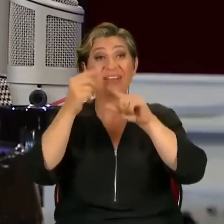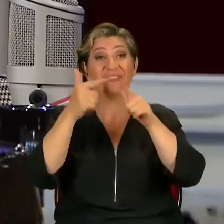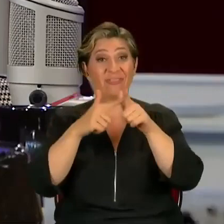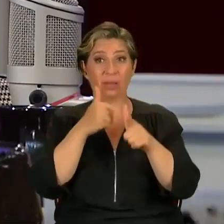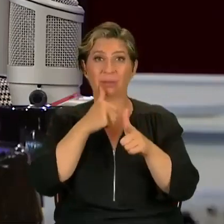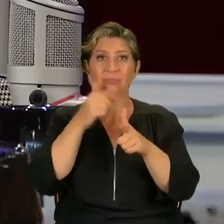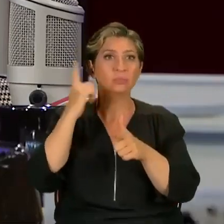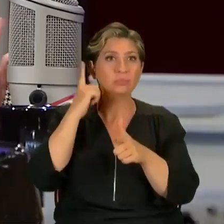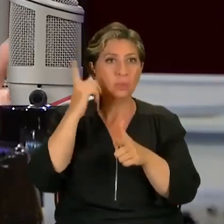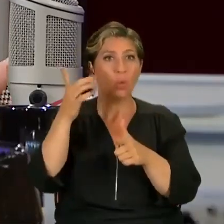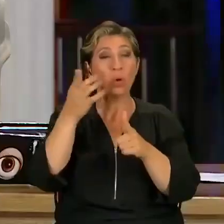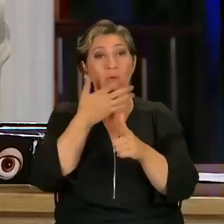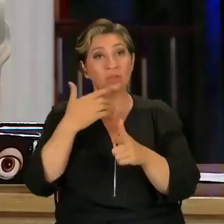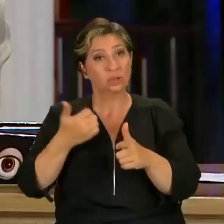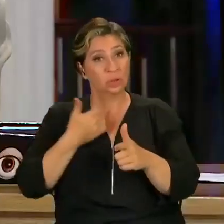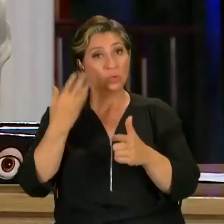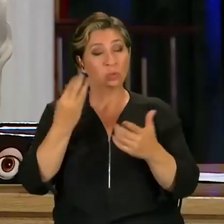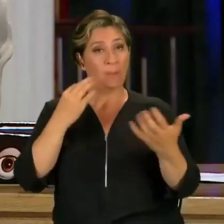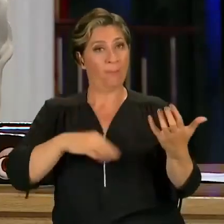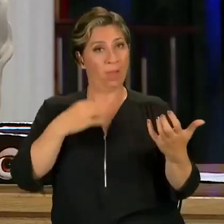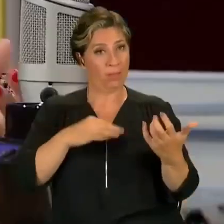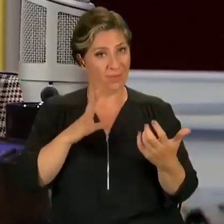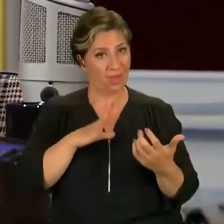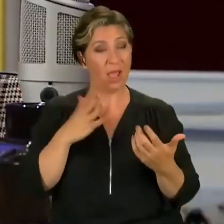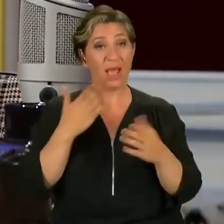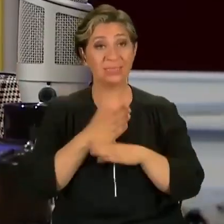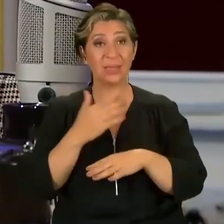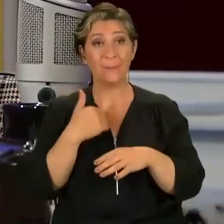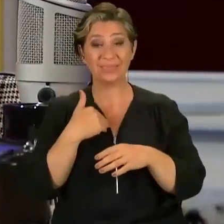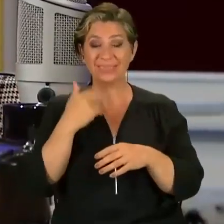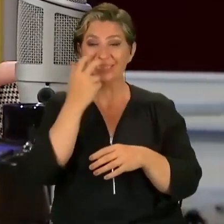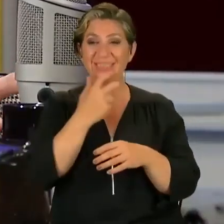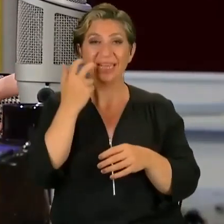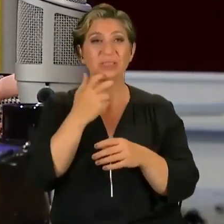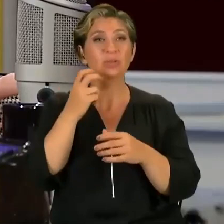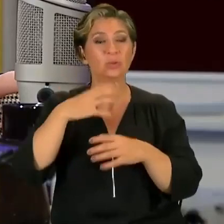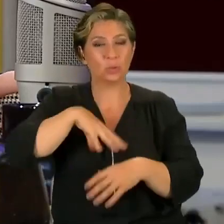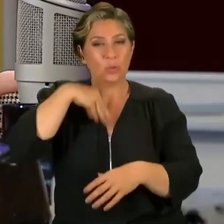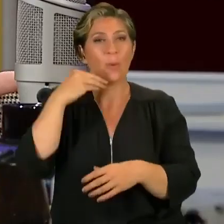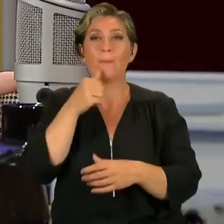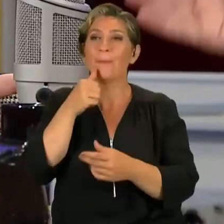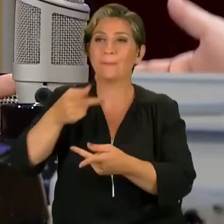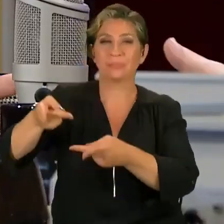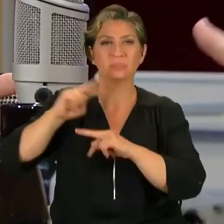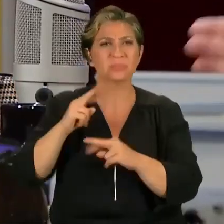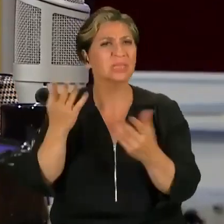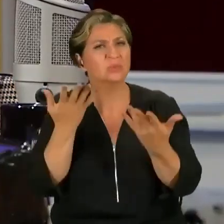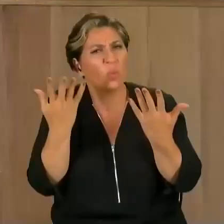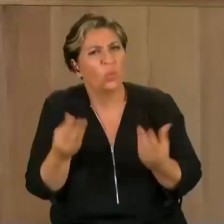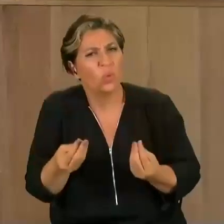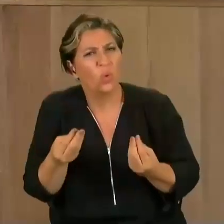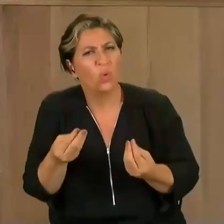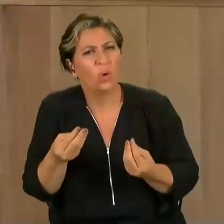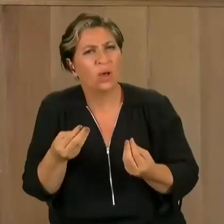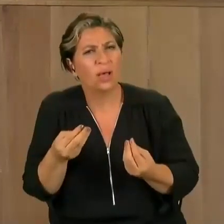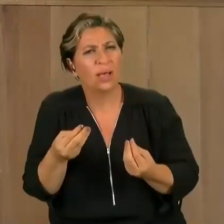da yakışıklı bir adamdı. Çok güzel gitar, bağlama çalardı. Aslında ben sanatçı ruhumu babamdan almışım. Peki nasıl oluyor?